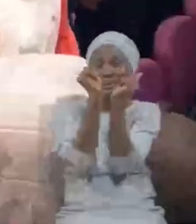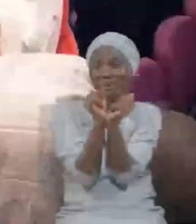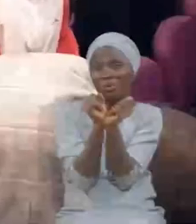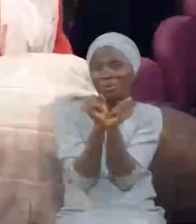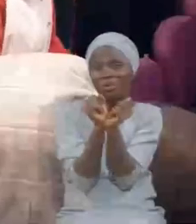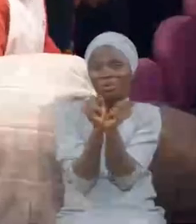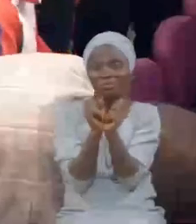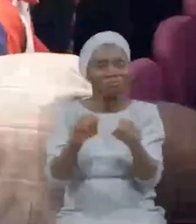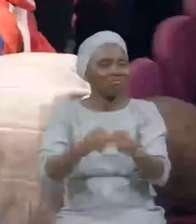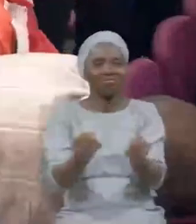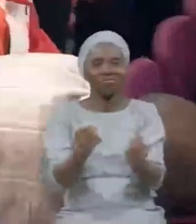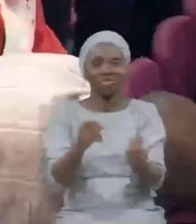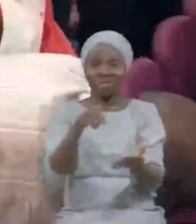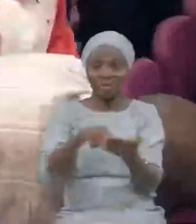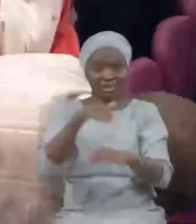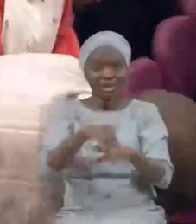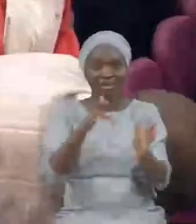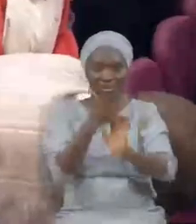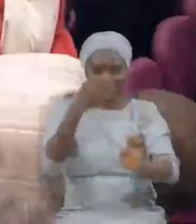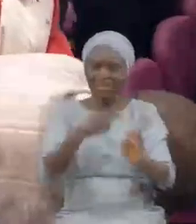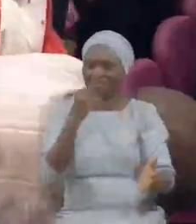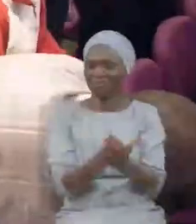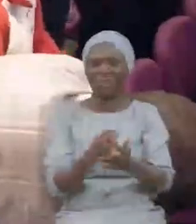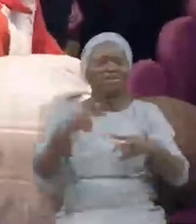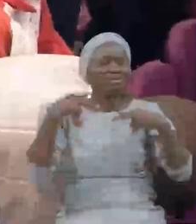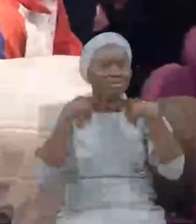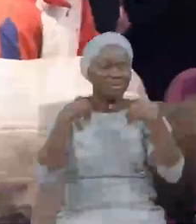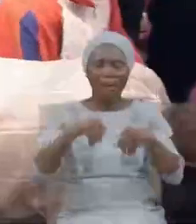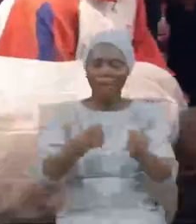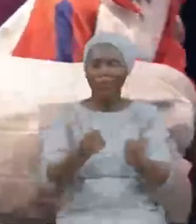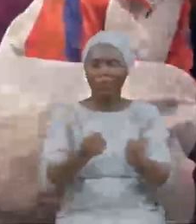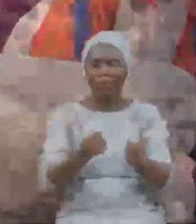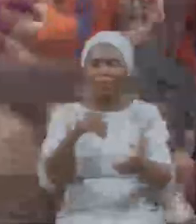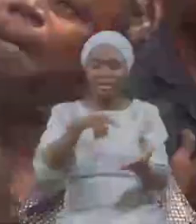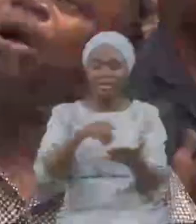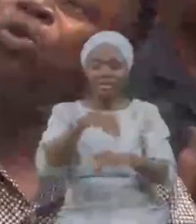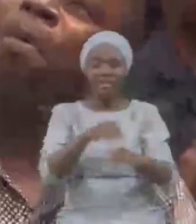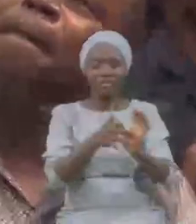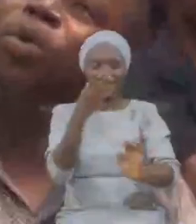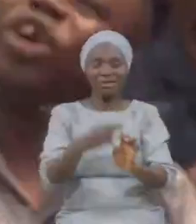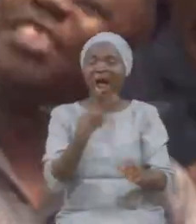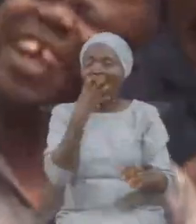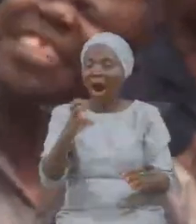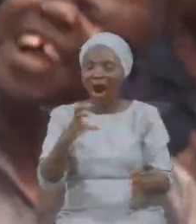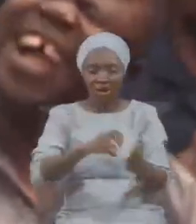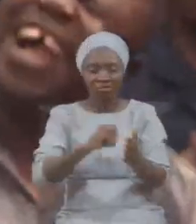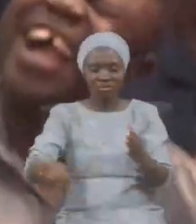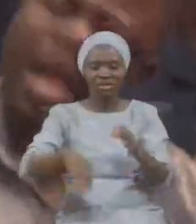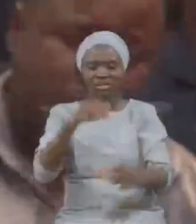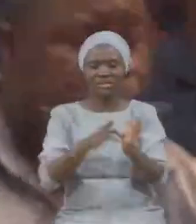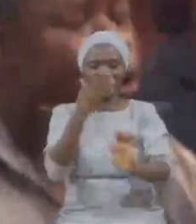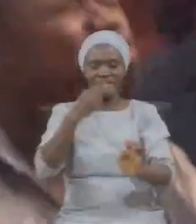Cette servitude sera brisée ce soir. Les jougs brisés ce soir. Les malédictions ôtées ce